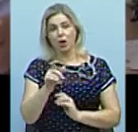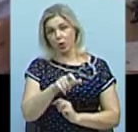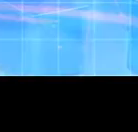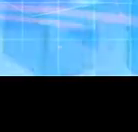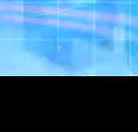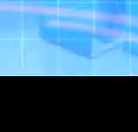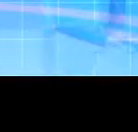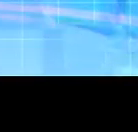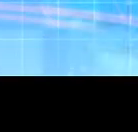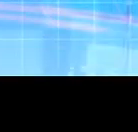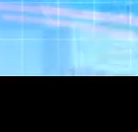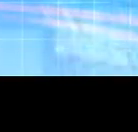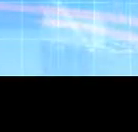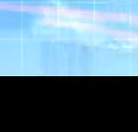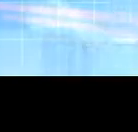обсязі.